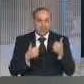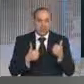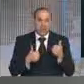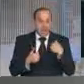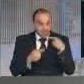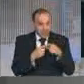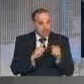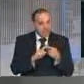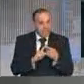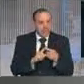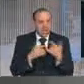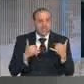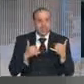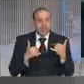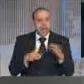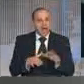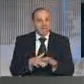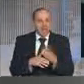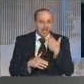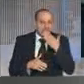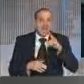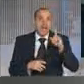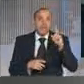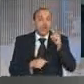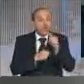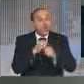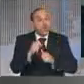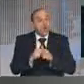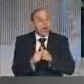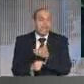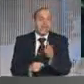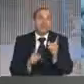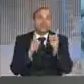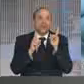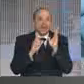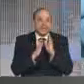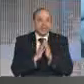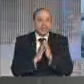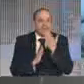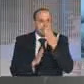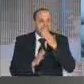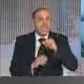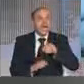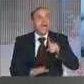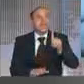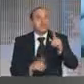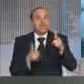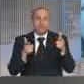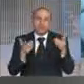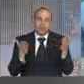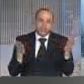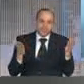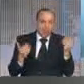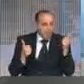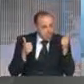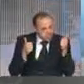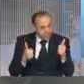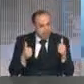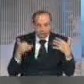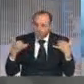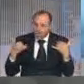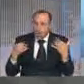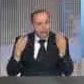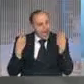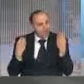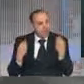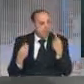بالذمه اجواء احتفاليه مصل عن بين ان شاء الله كل عام وهم حيين بخير مصل يعني بشي كبير بالجدي الاجوايه ما